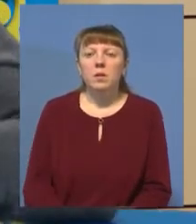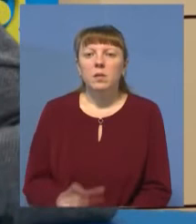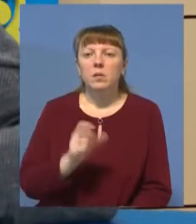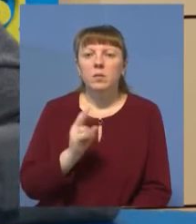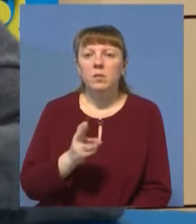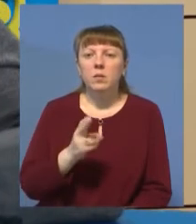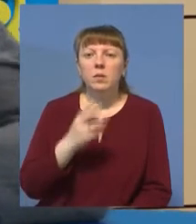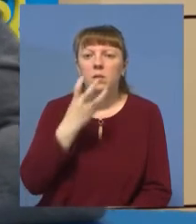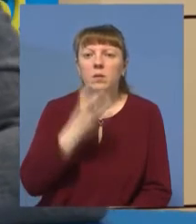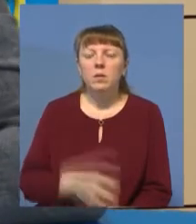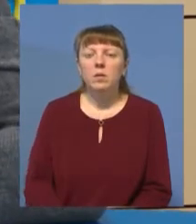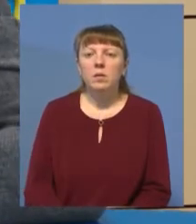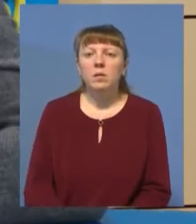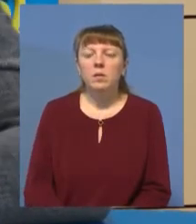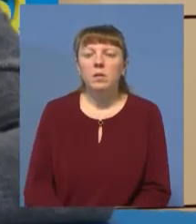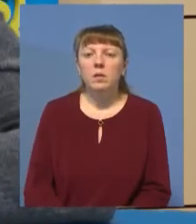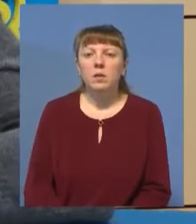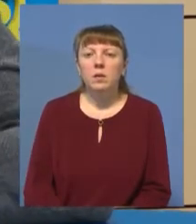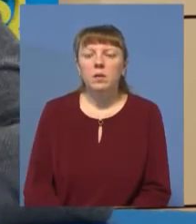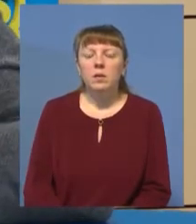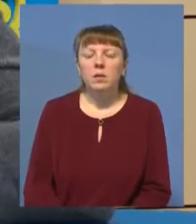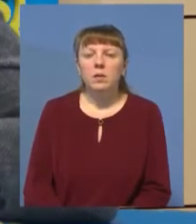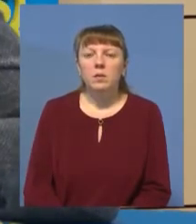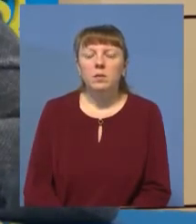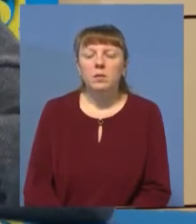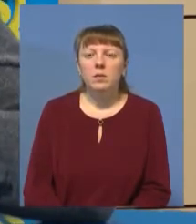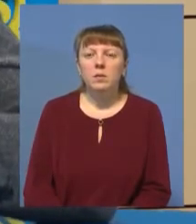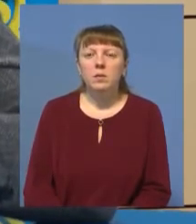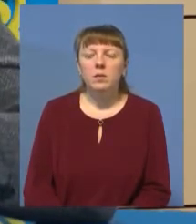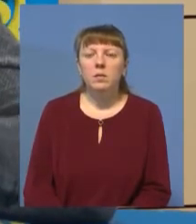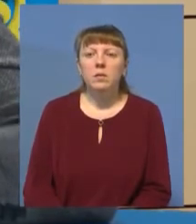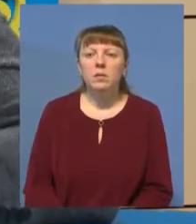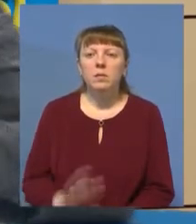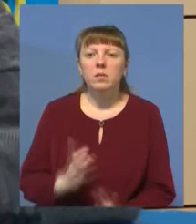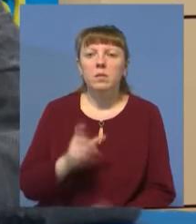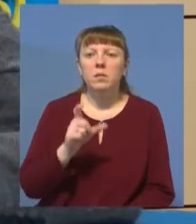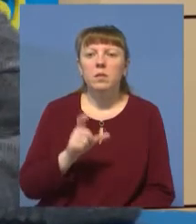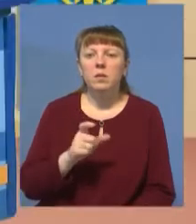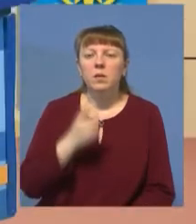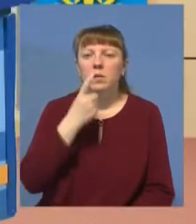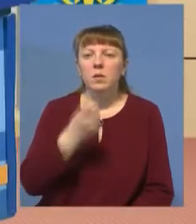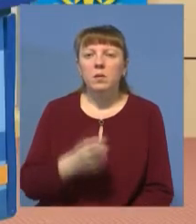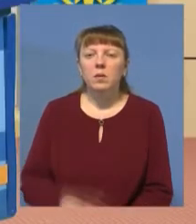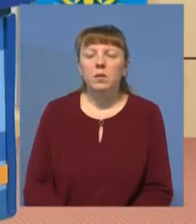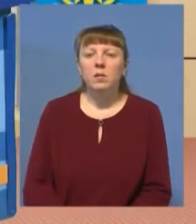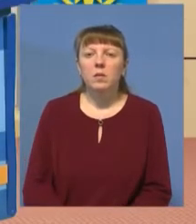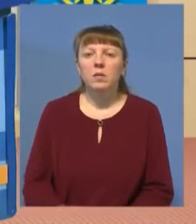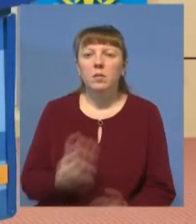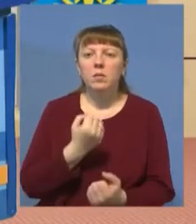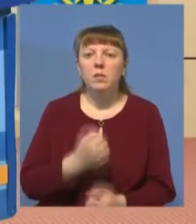обязательно фотографии. Вот что можно посоветовать, скажем так, чтобы в итоге, если что-то случится, человек был максимально